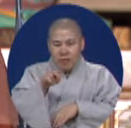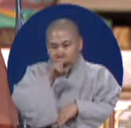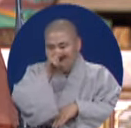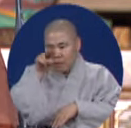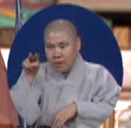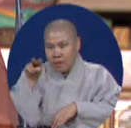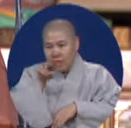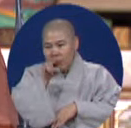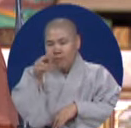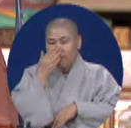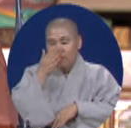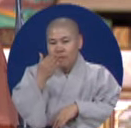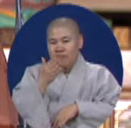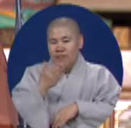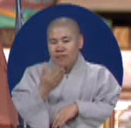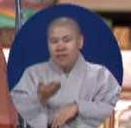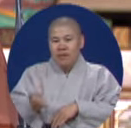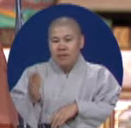있습니다.